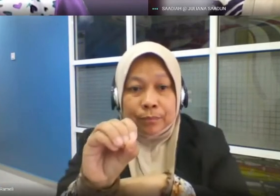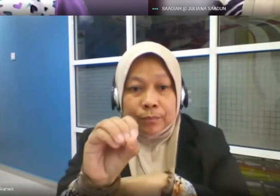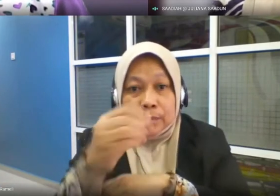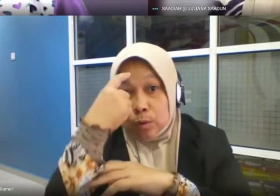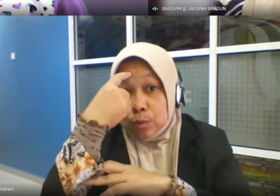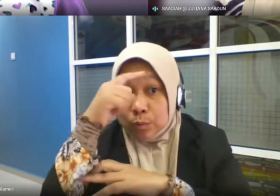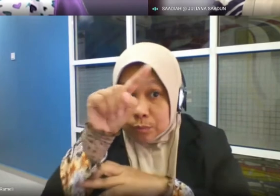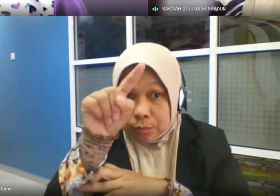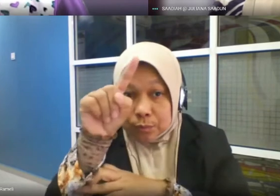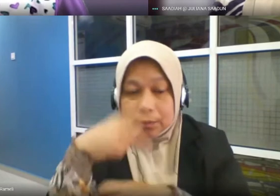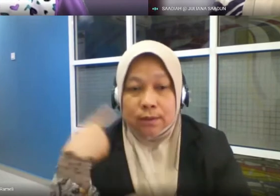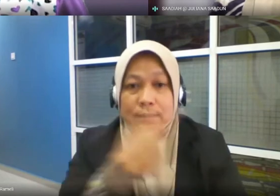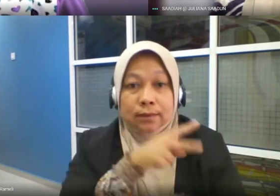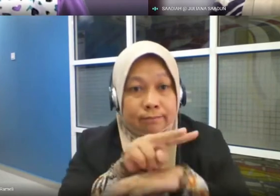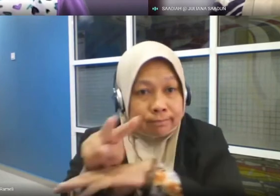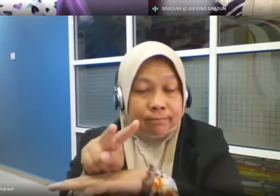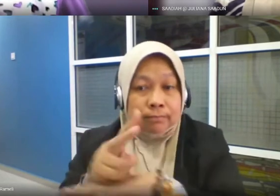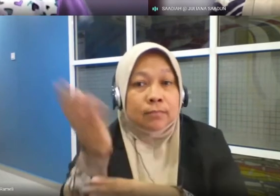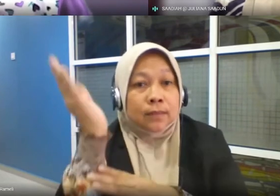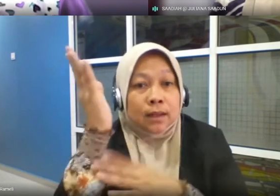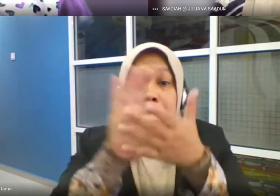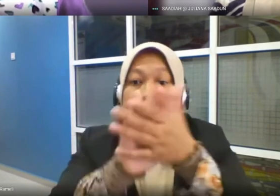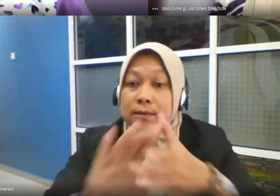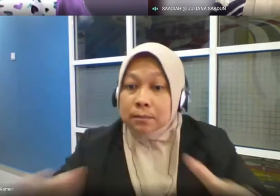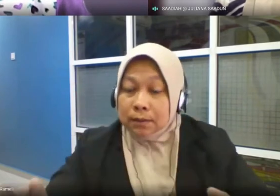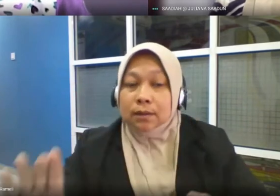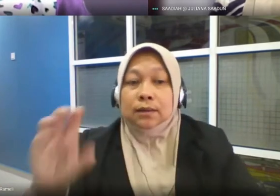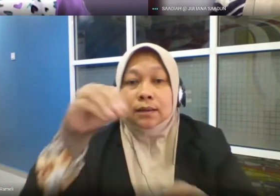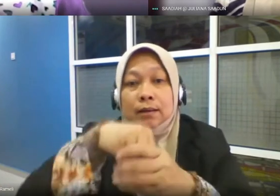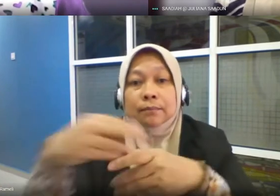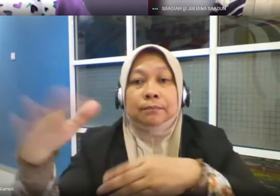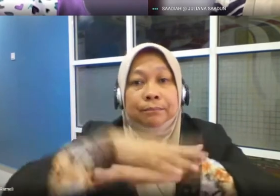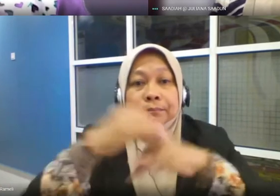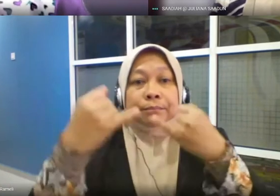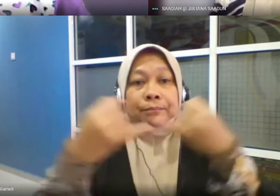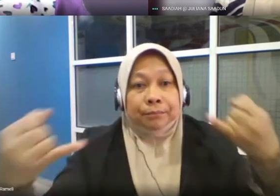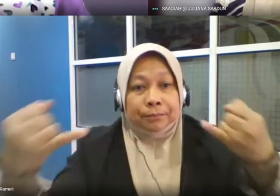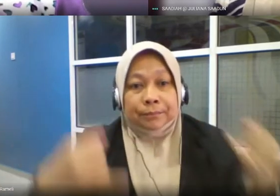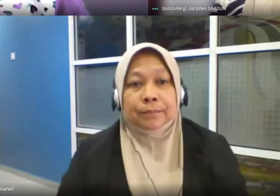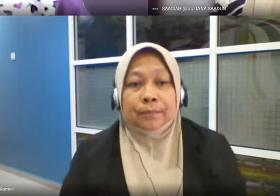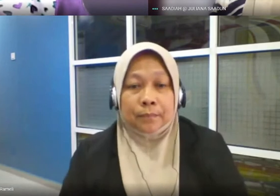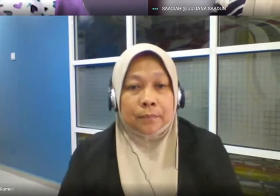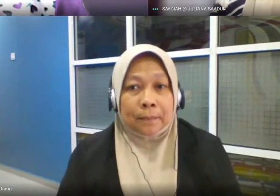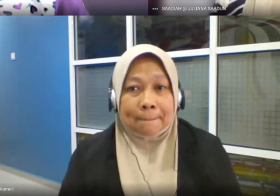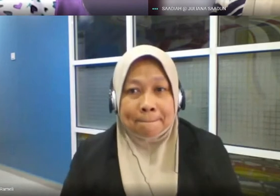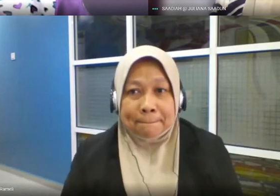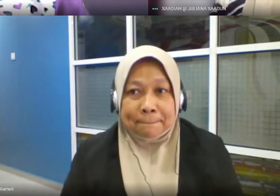untuk kita perlihatkan taklimat keselamatan dalam talian.